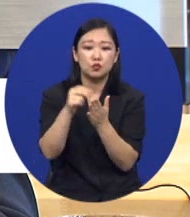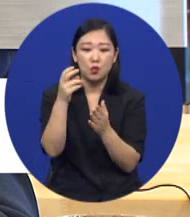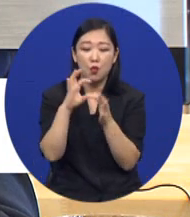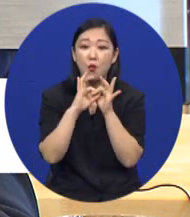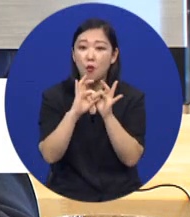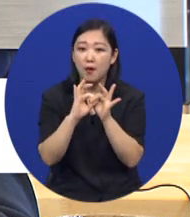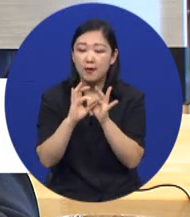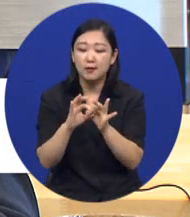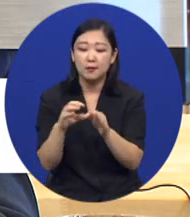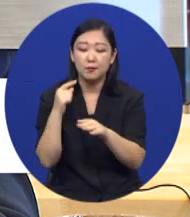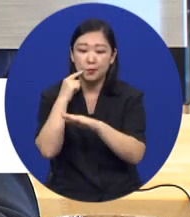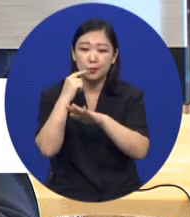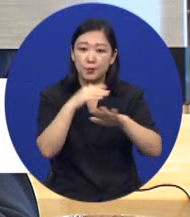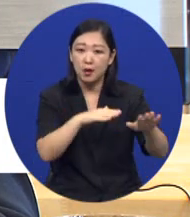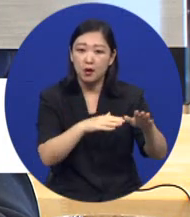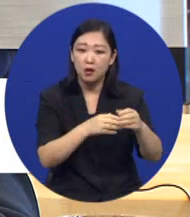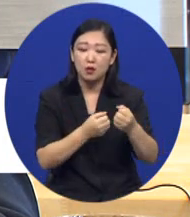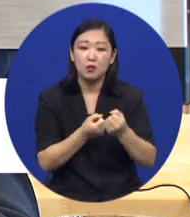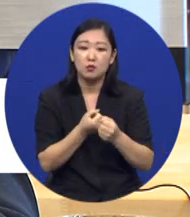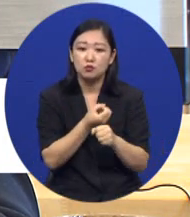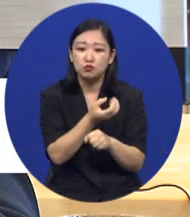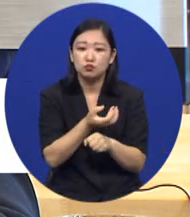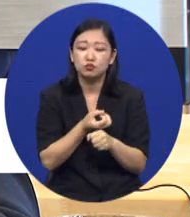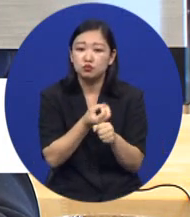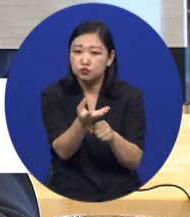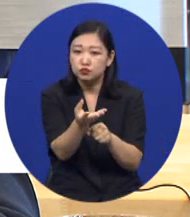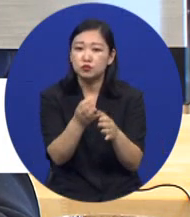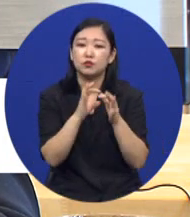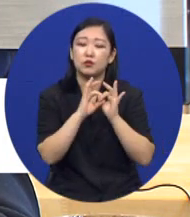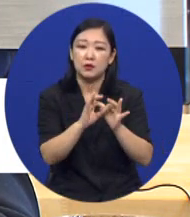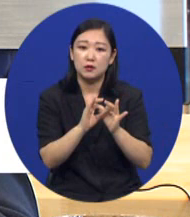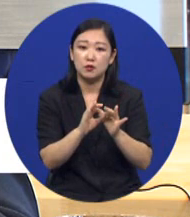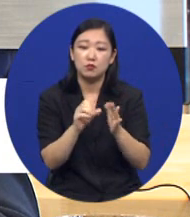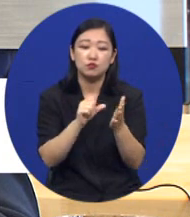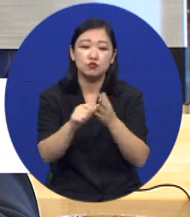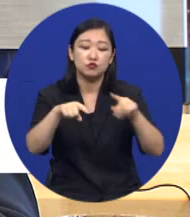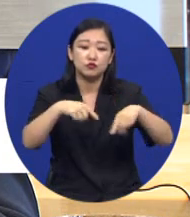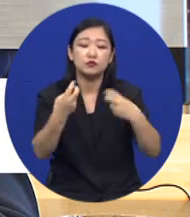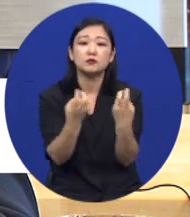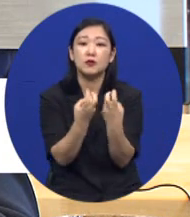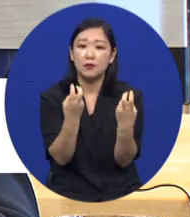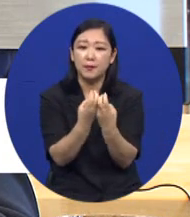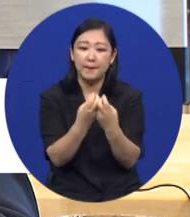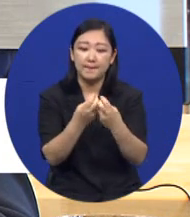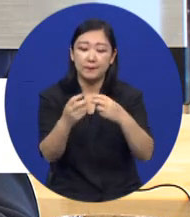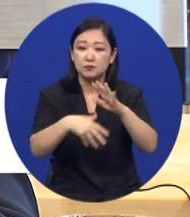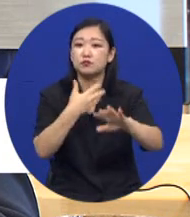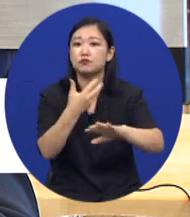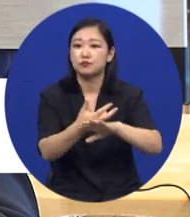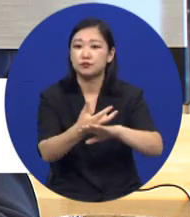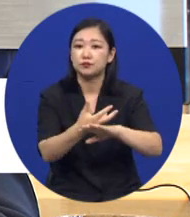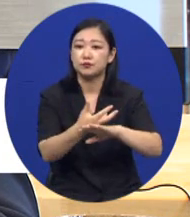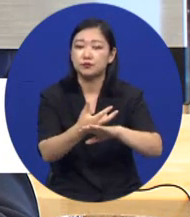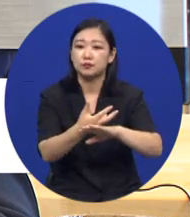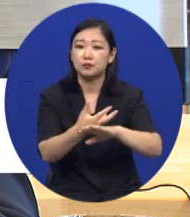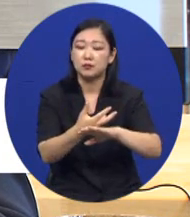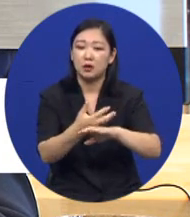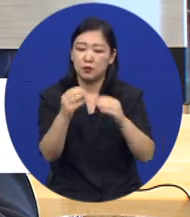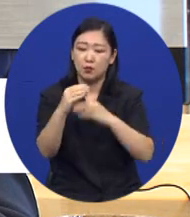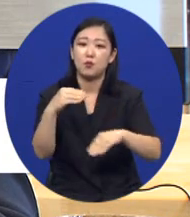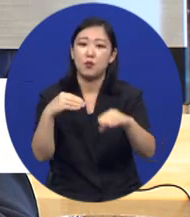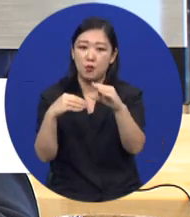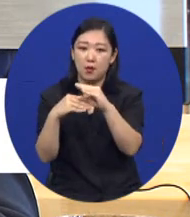관련 또 해상운송비 관련 물류 정책의 전환 내지는 획기적인